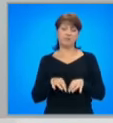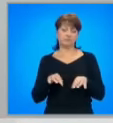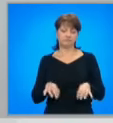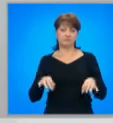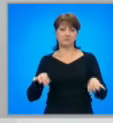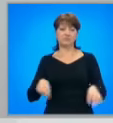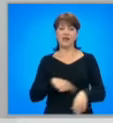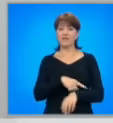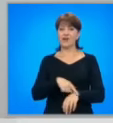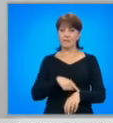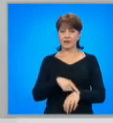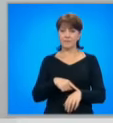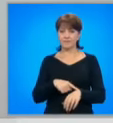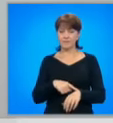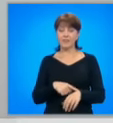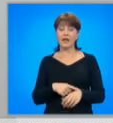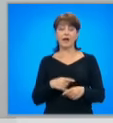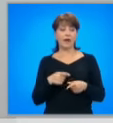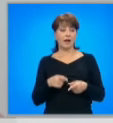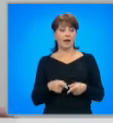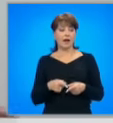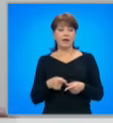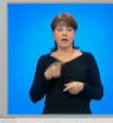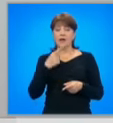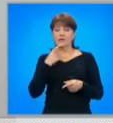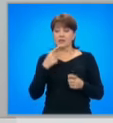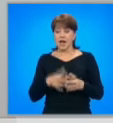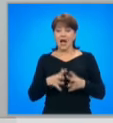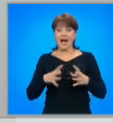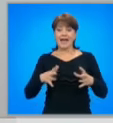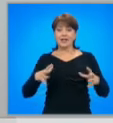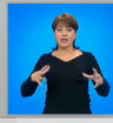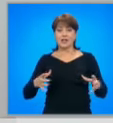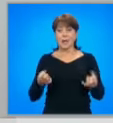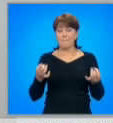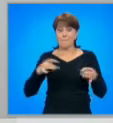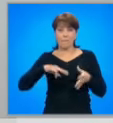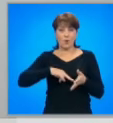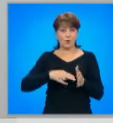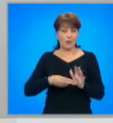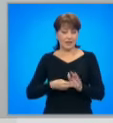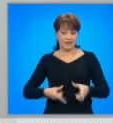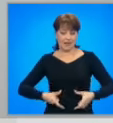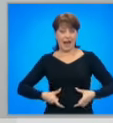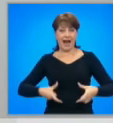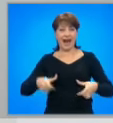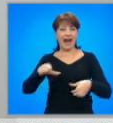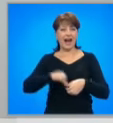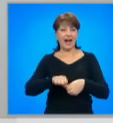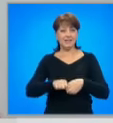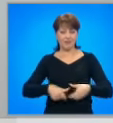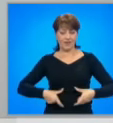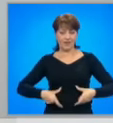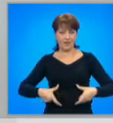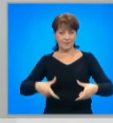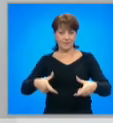се инвестират значителни средства в разширяване и модернизацията на газопреносната инфраструктура по Южния газов